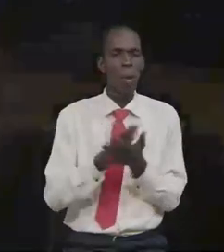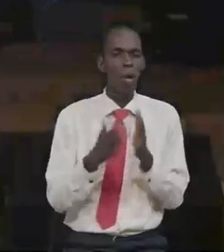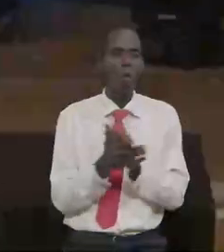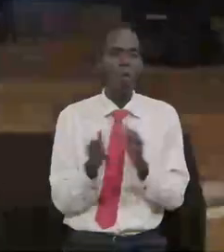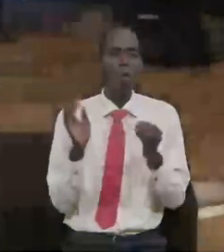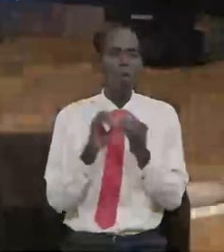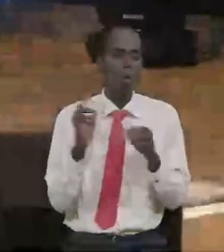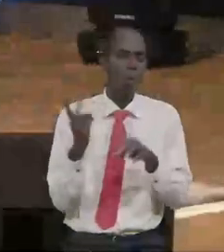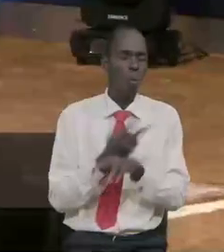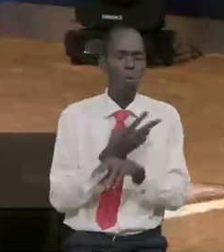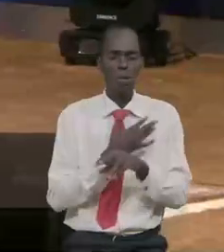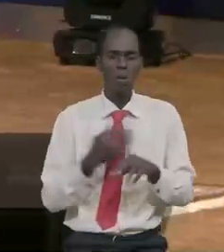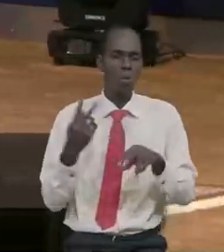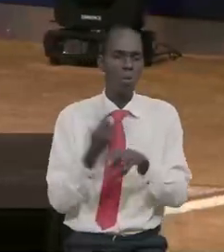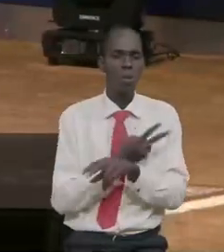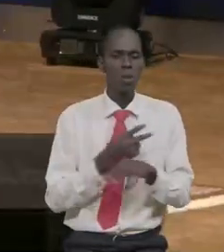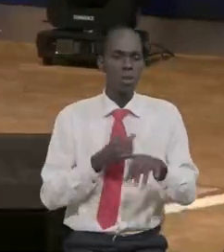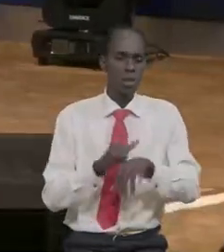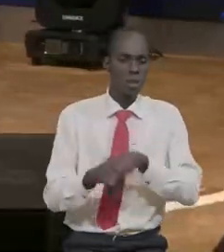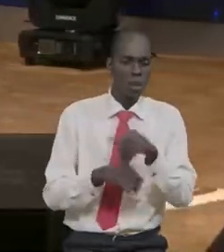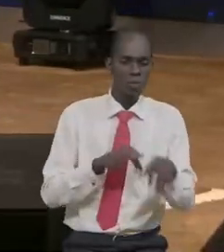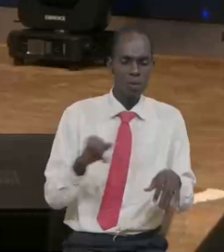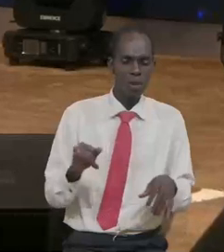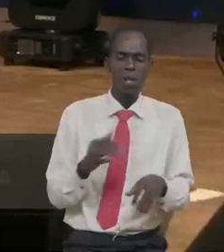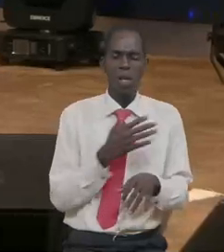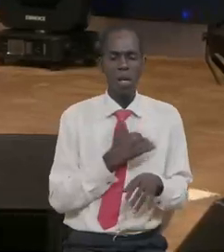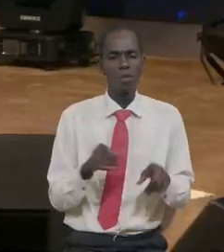Mais les hommes méchants et imposteurs avanceront toujours plus dans